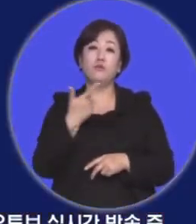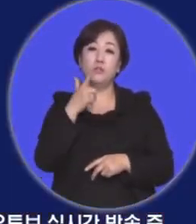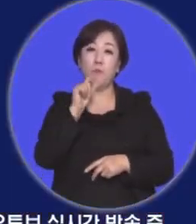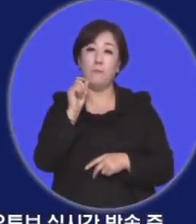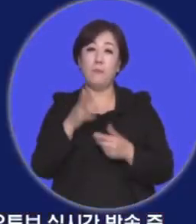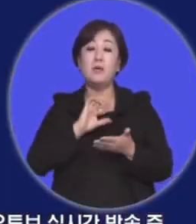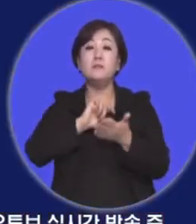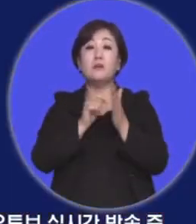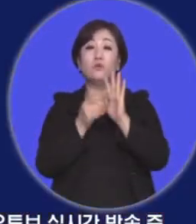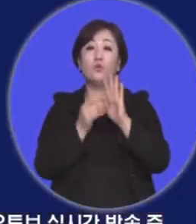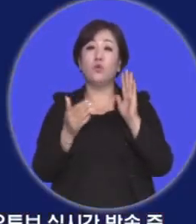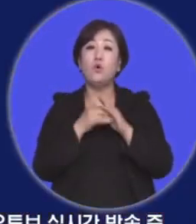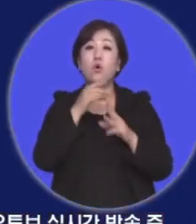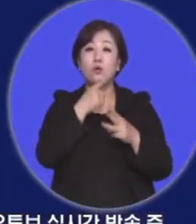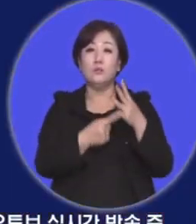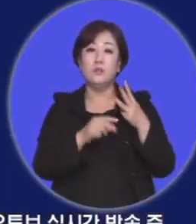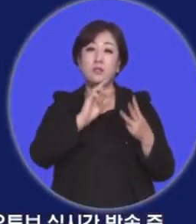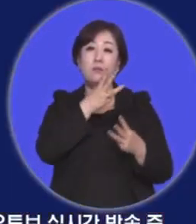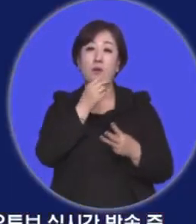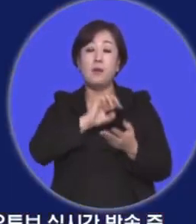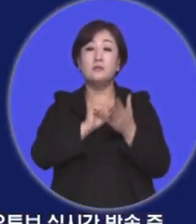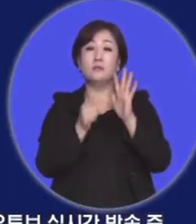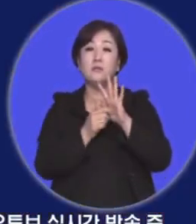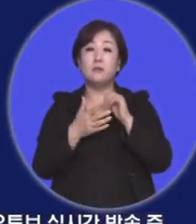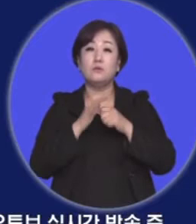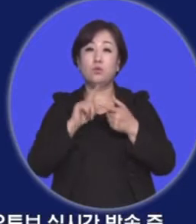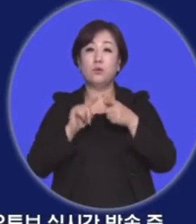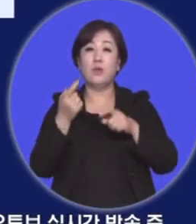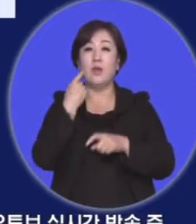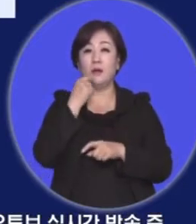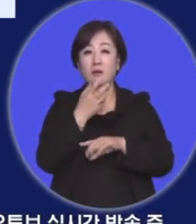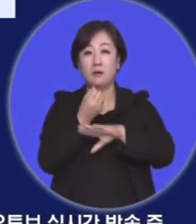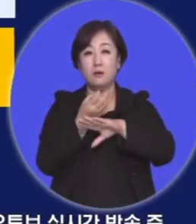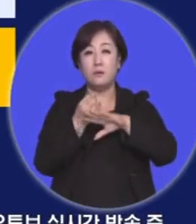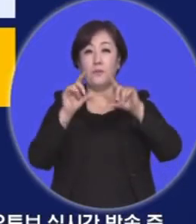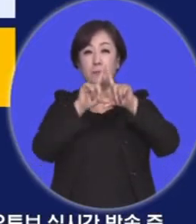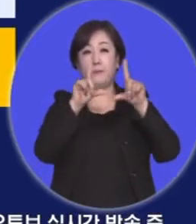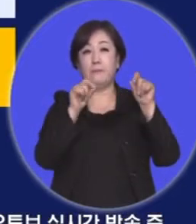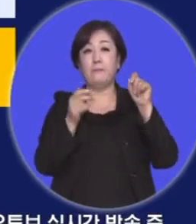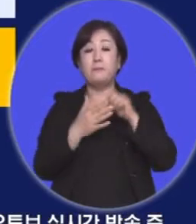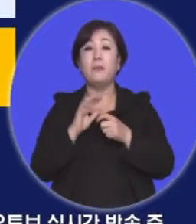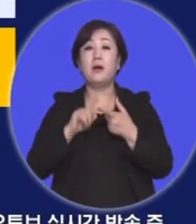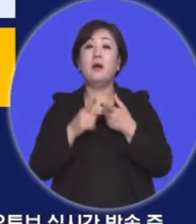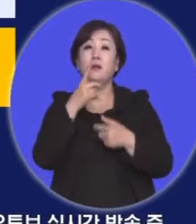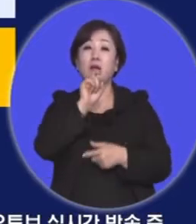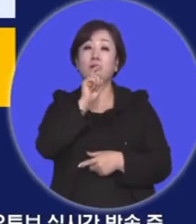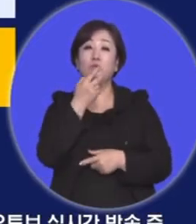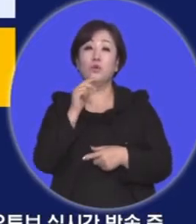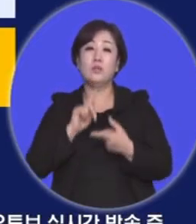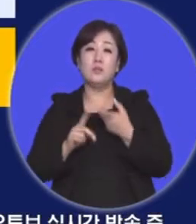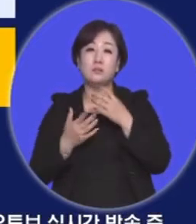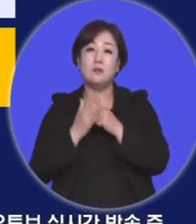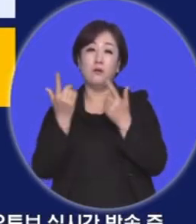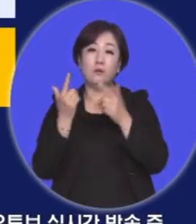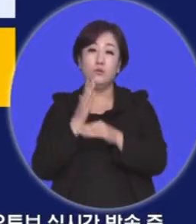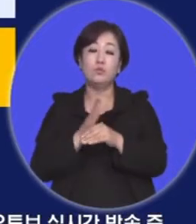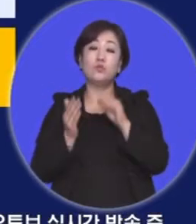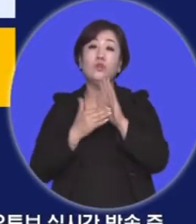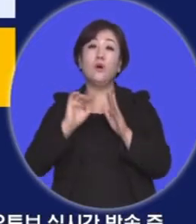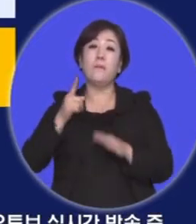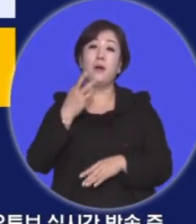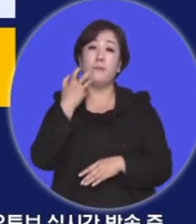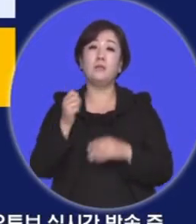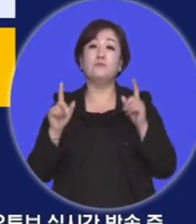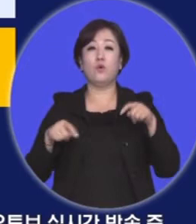상당. 울주군이 300만 원 상당의 골드바 10돈을 지급해 가장 많았고 중군은 180만 원 상당의